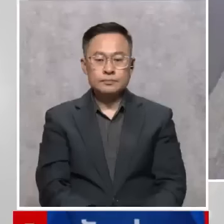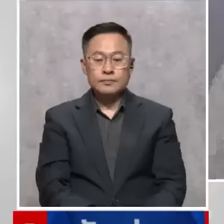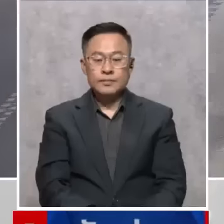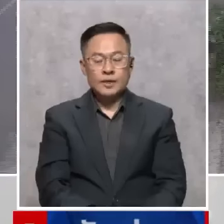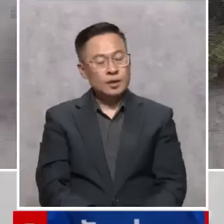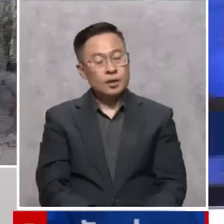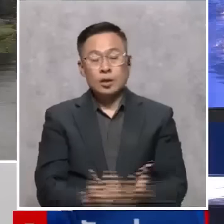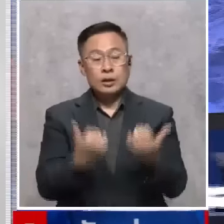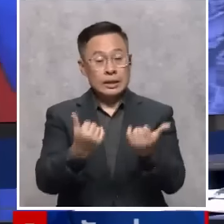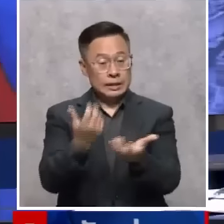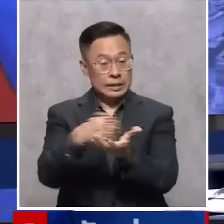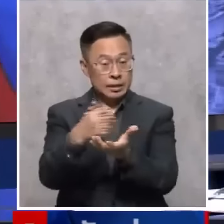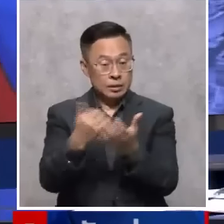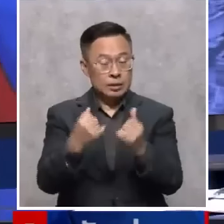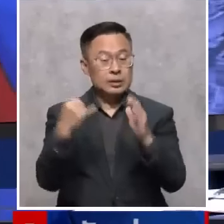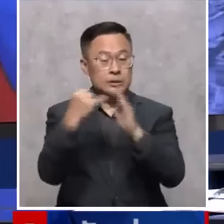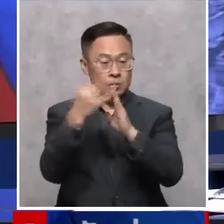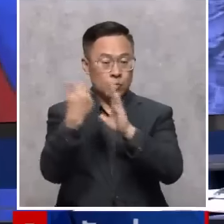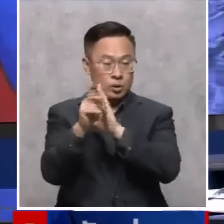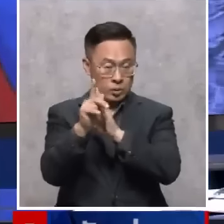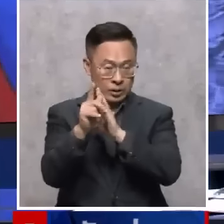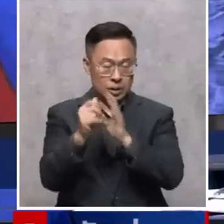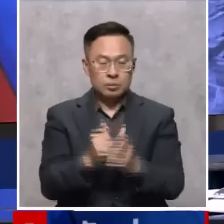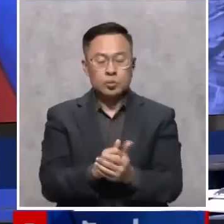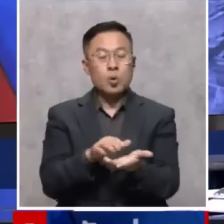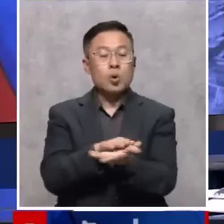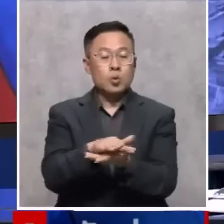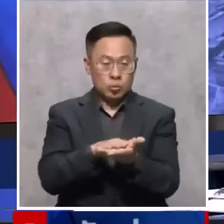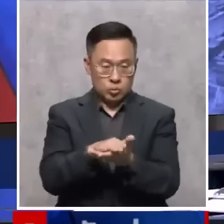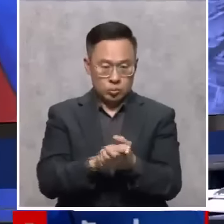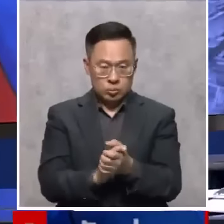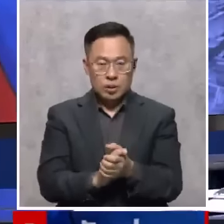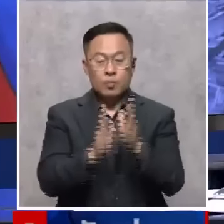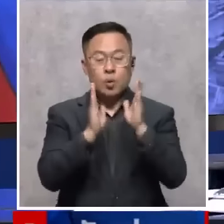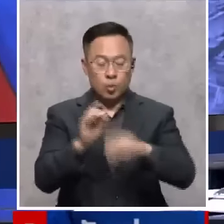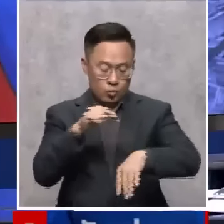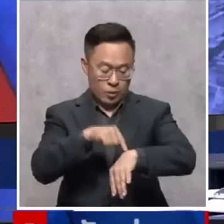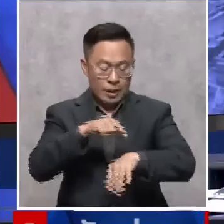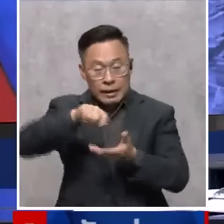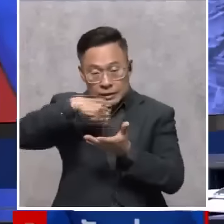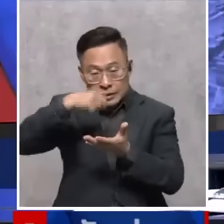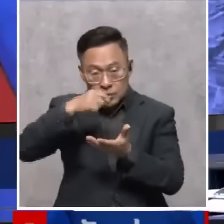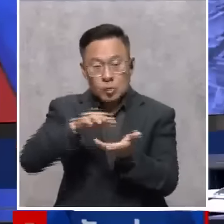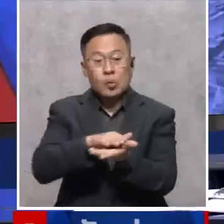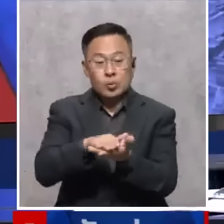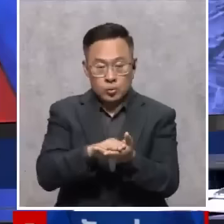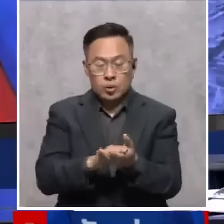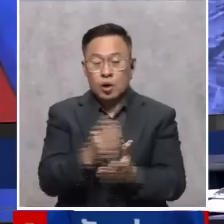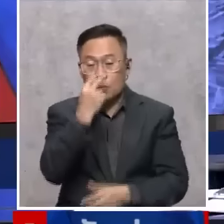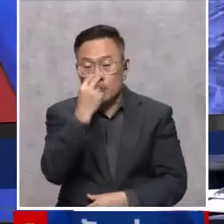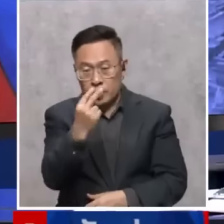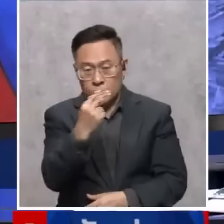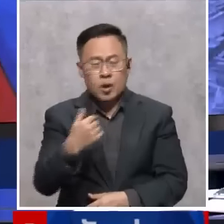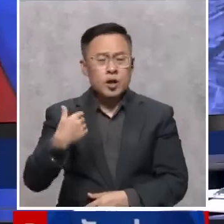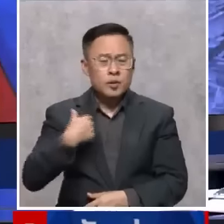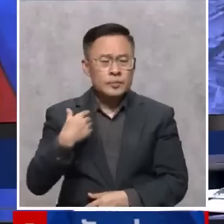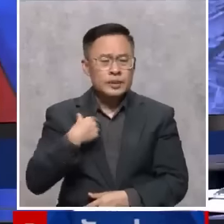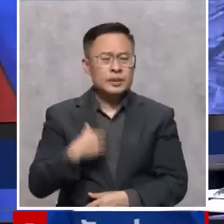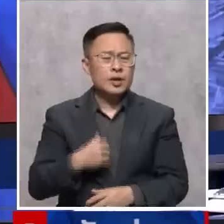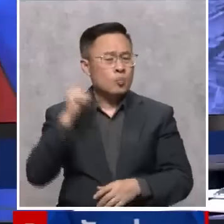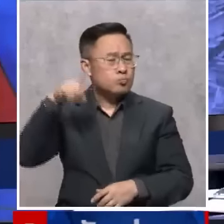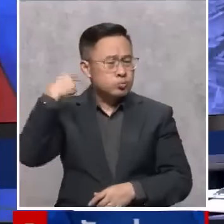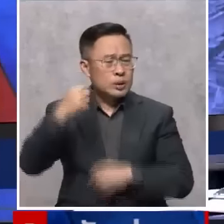เรื่องราวต่อไปนี้นะคะเกิดขึ้นที่จังหวัดขอนแก่นต้องขออภัยคุณผู้ชมจริงๆที่ตอนนี้เนี่ยรับประทานอาหารอยู่ค่ะแต่ก็อยากเล่าค่ะคือมันมีนัก